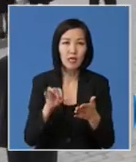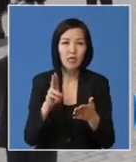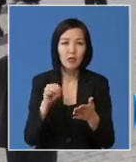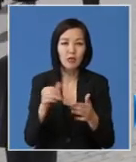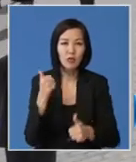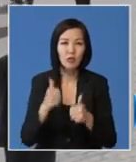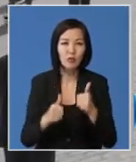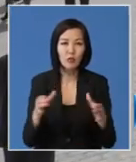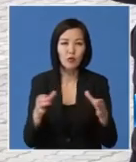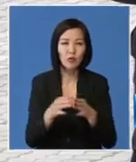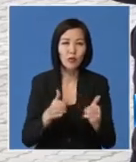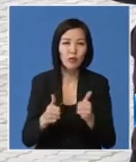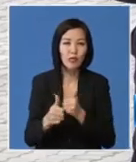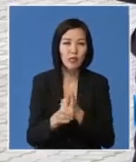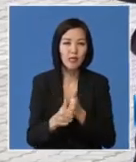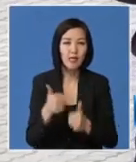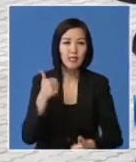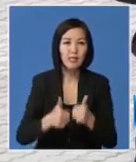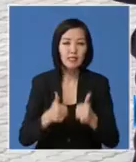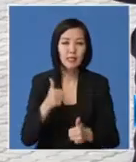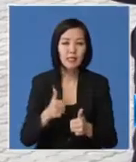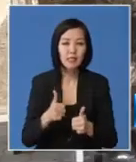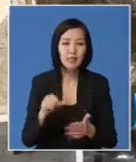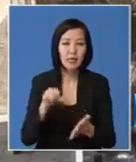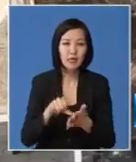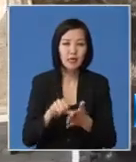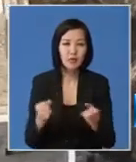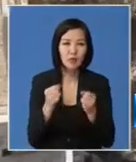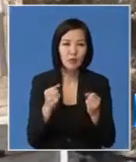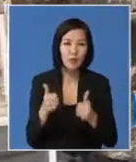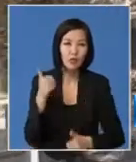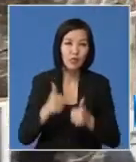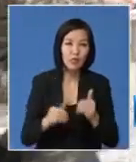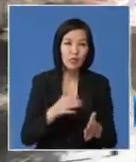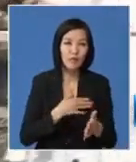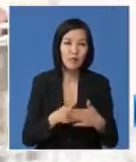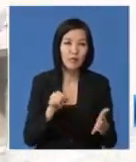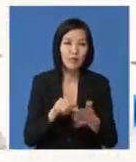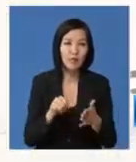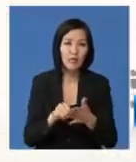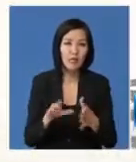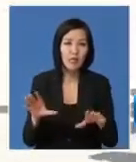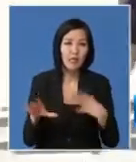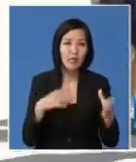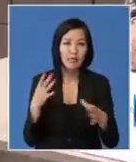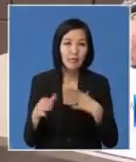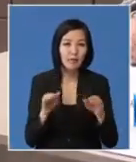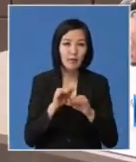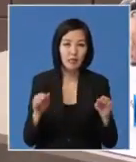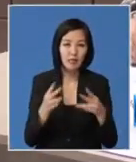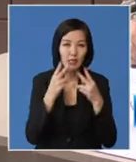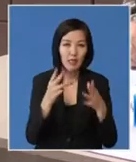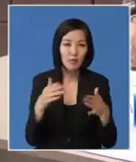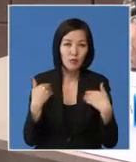басшылар сайысы аясында шеберлік байқасты. Спорттық жарыстарға да белсене қатысу арқылы өз дайындықтары мен деңгейлерін көрсетті. Әділ